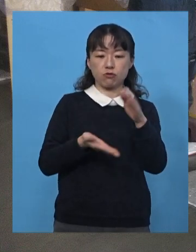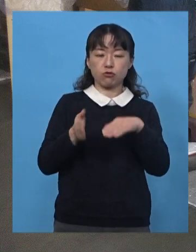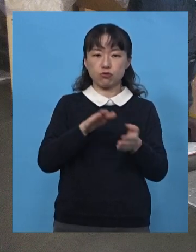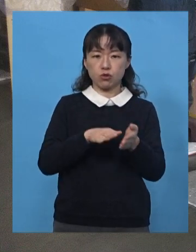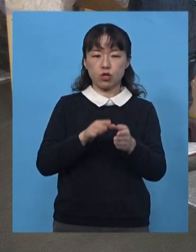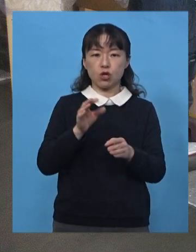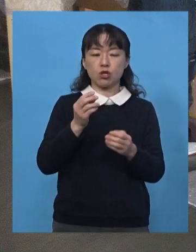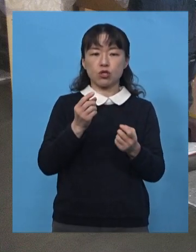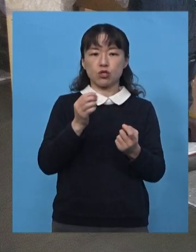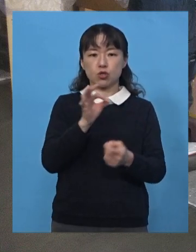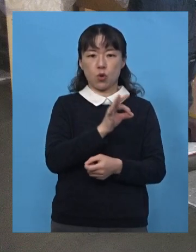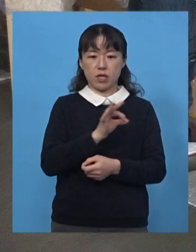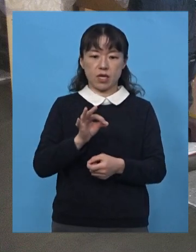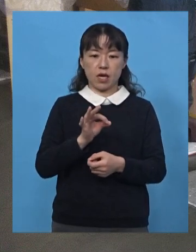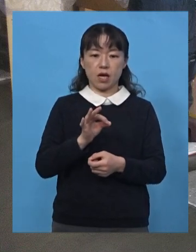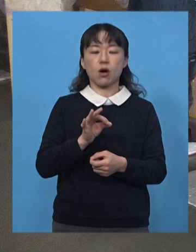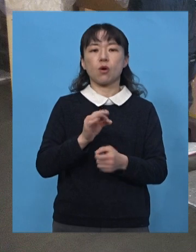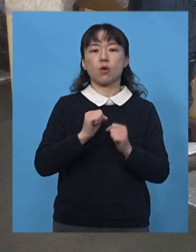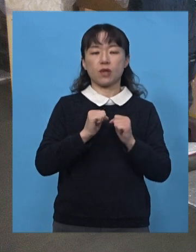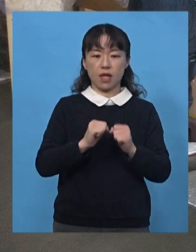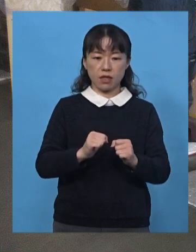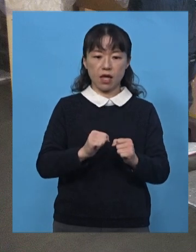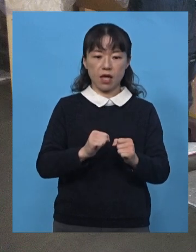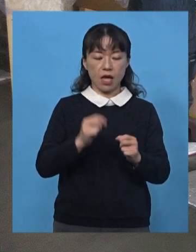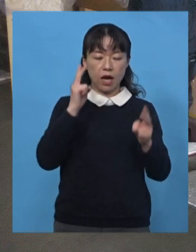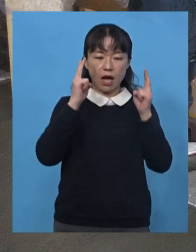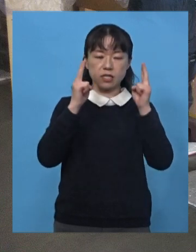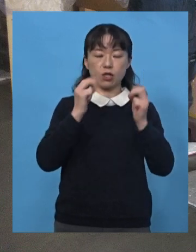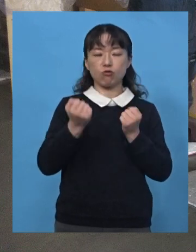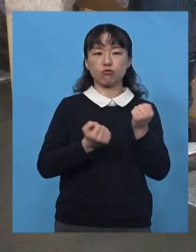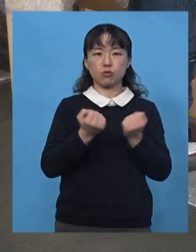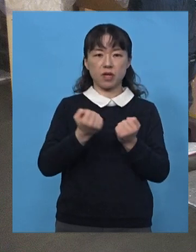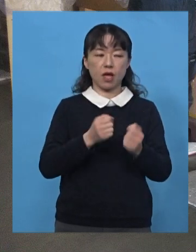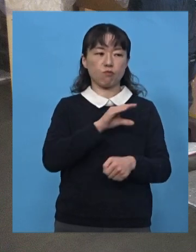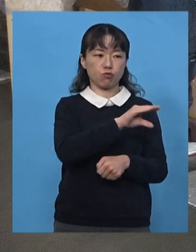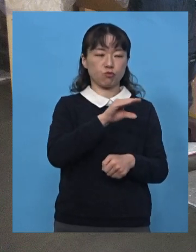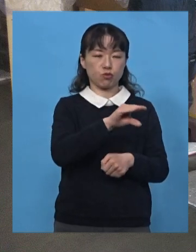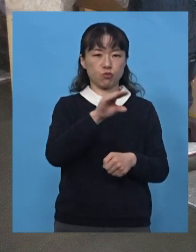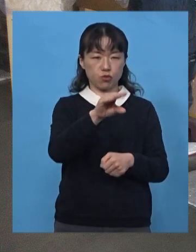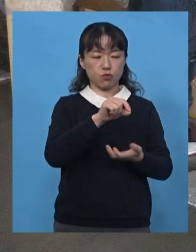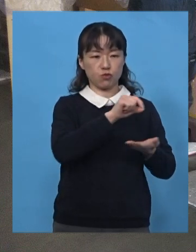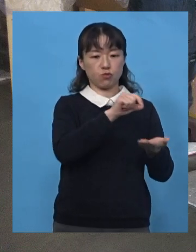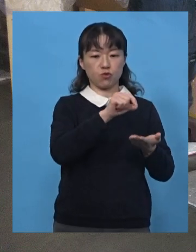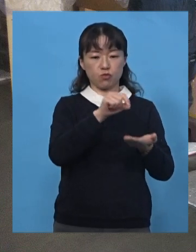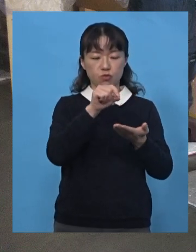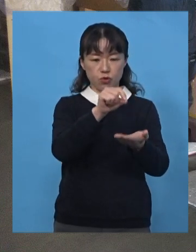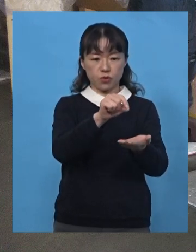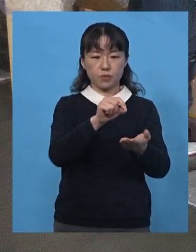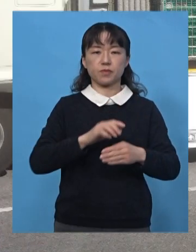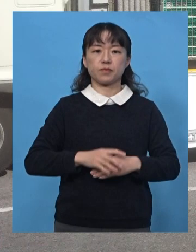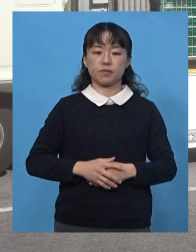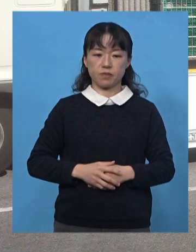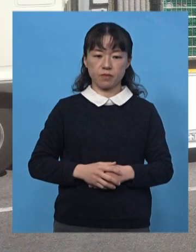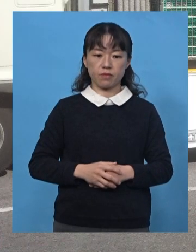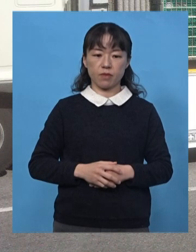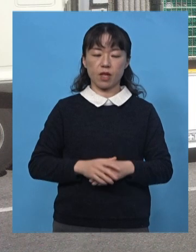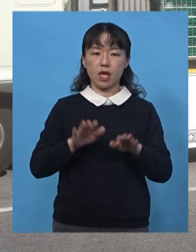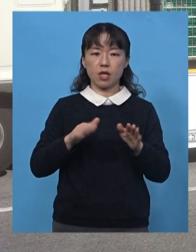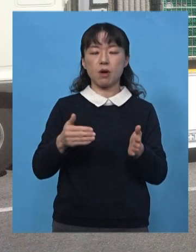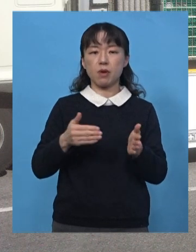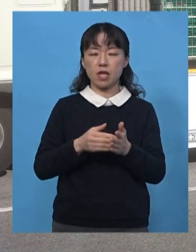作業の商品化を行い、自社の配送車で各取引先に納品させていただいております。これ